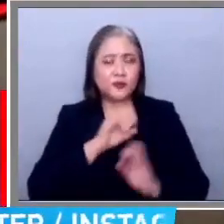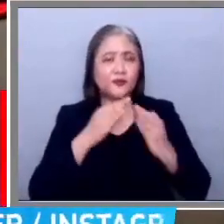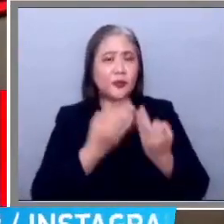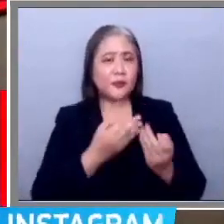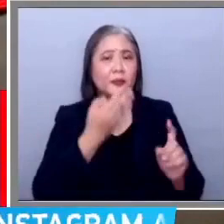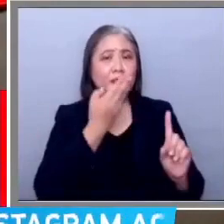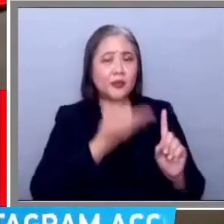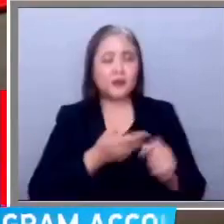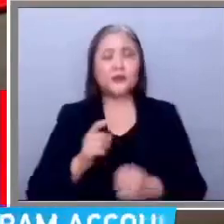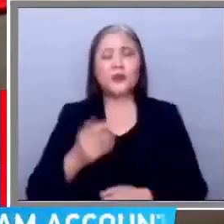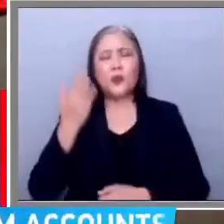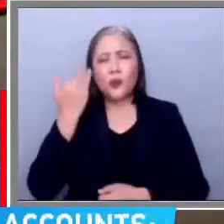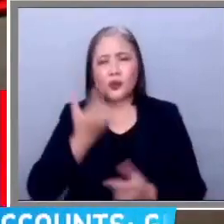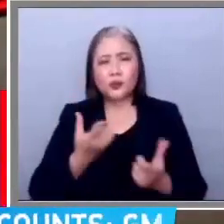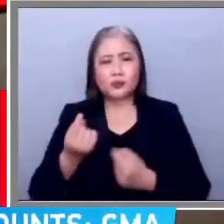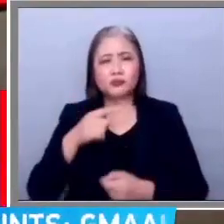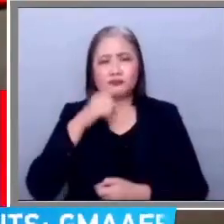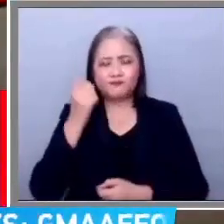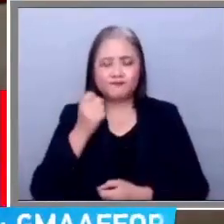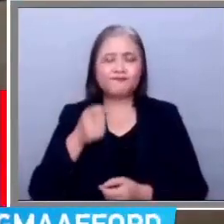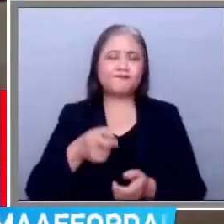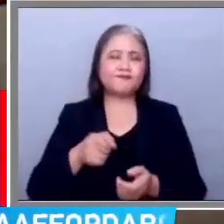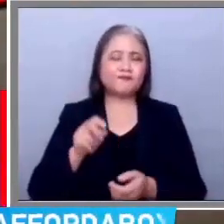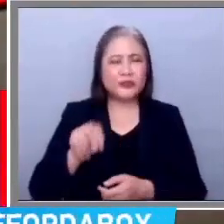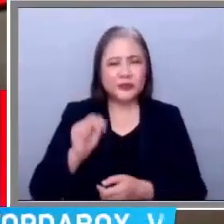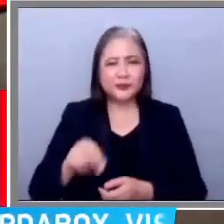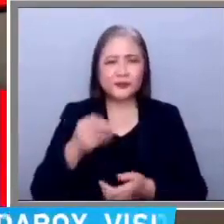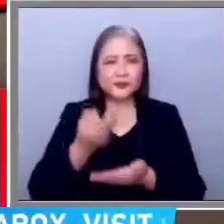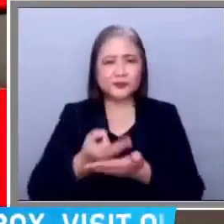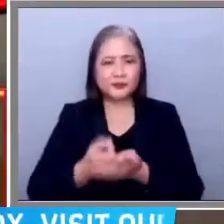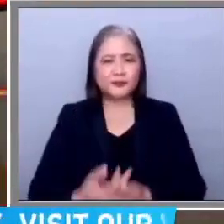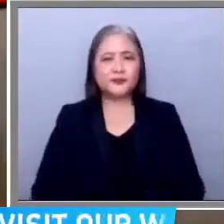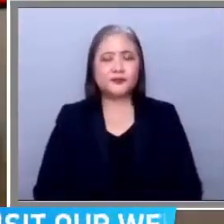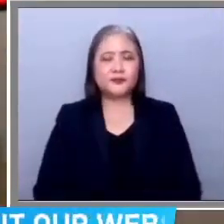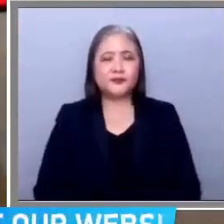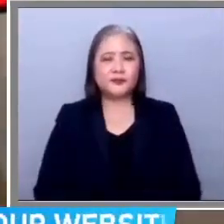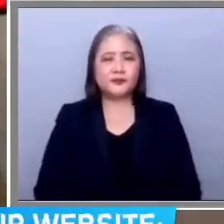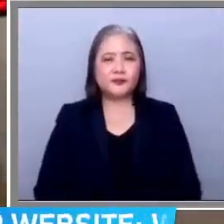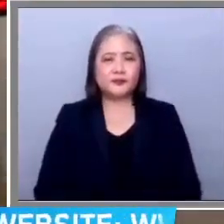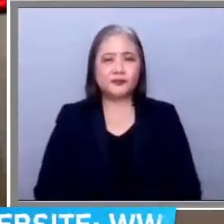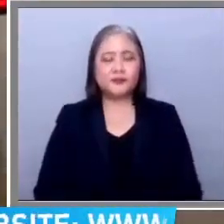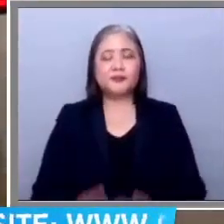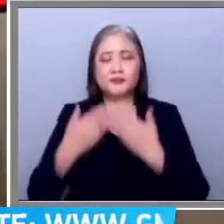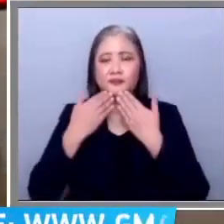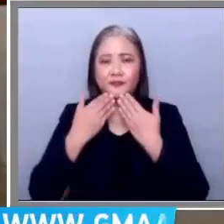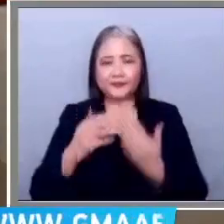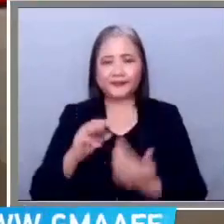dahil sa pangangailangan ng pera. Sino? Maraming salamat, Maki Pulido.